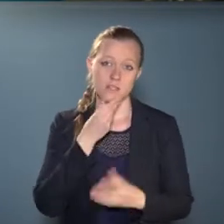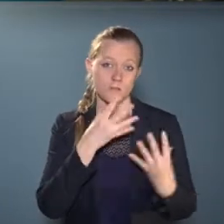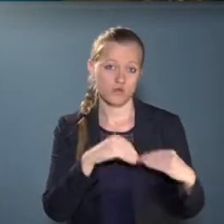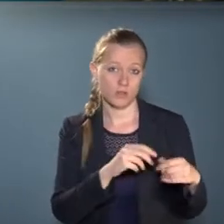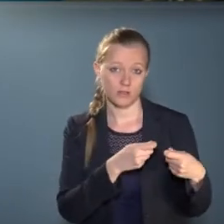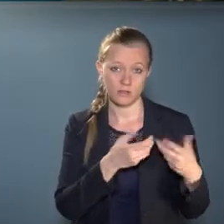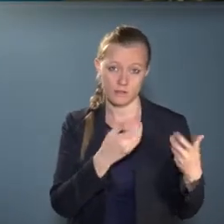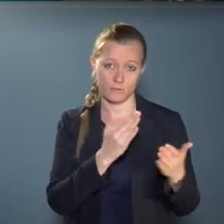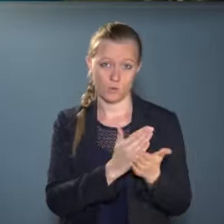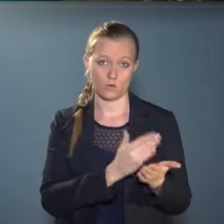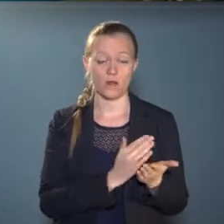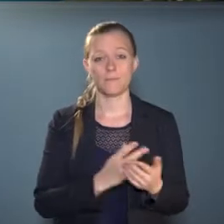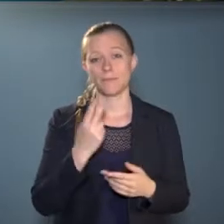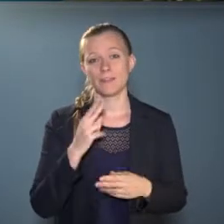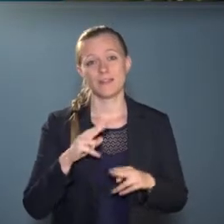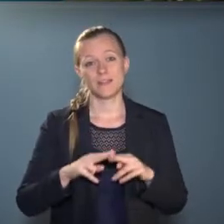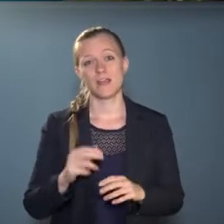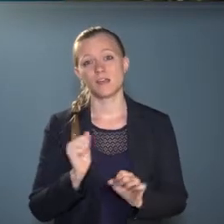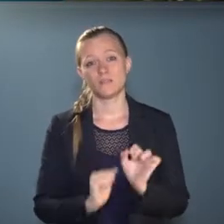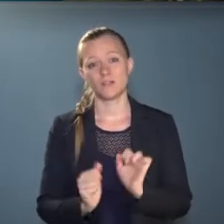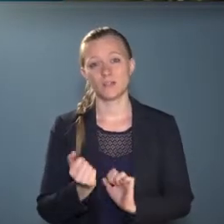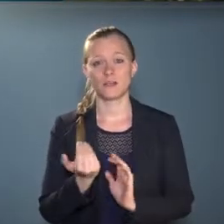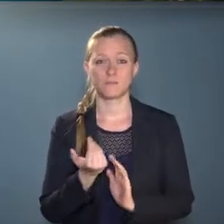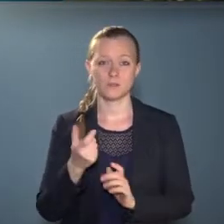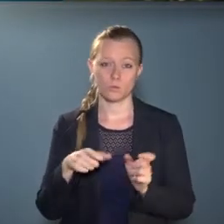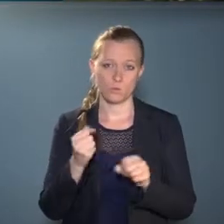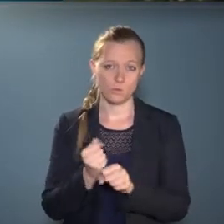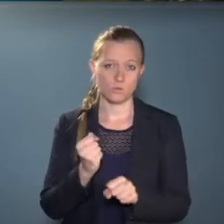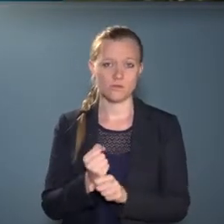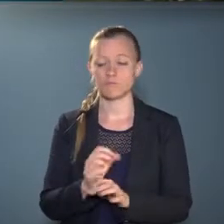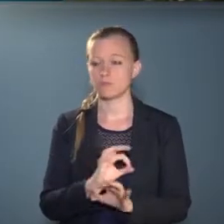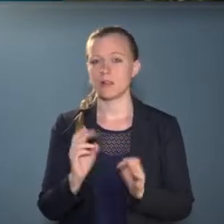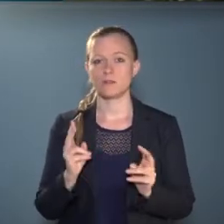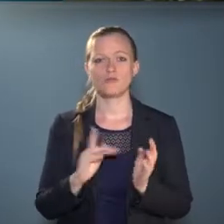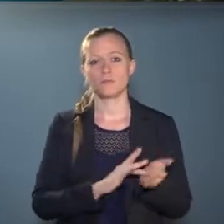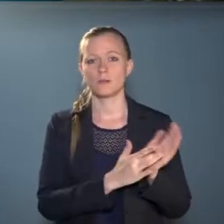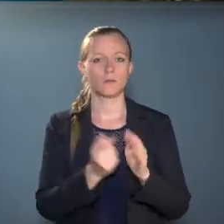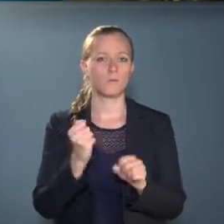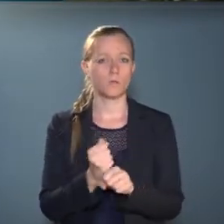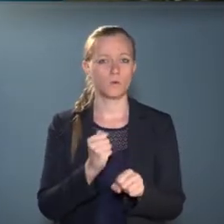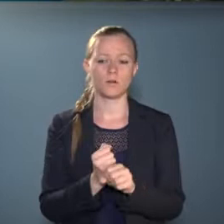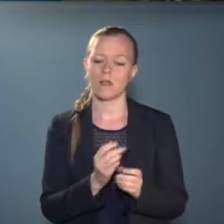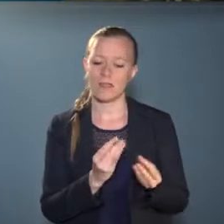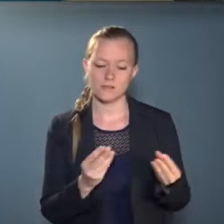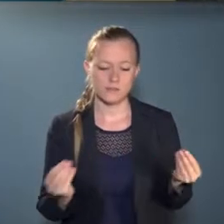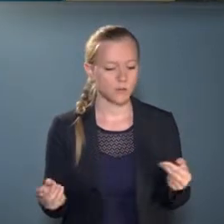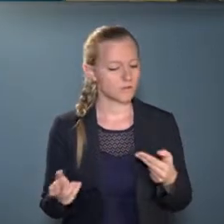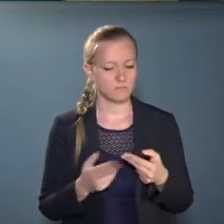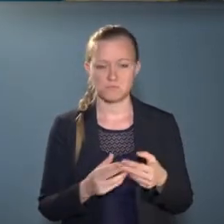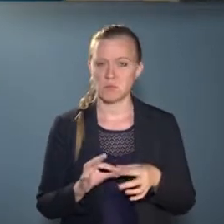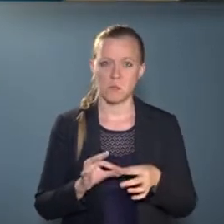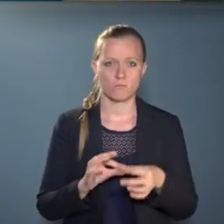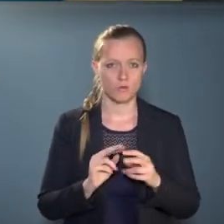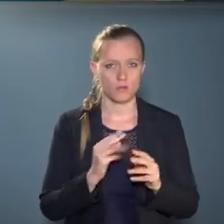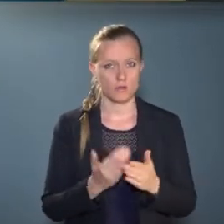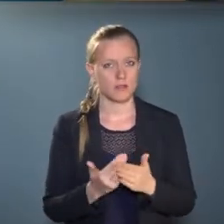rendvédelmi szervek dolgozóinak azt gondolom, hogy egy jó lehetőség, hogy megmutassák a munkájukat, megmutassák az eszközöket, közvetlen kapcsolatot